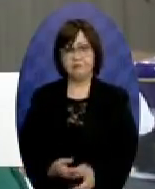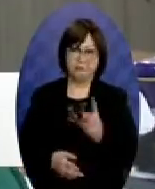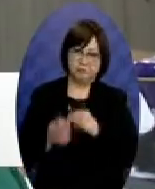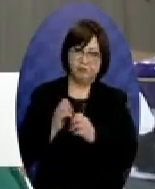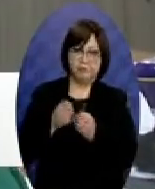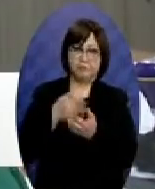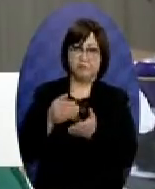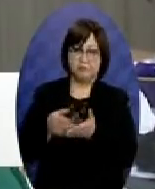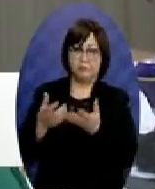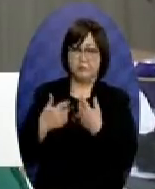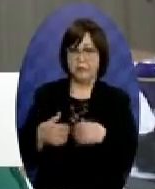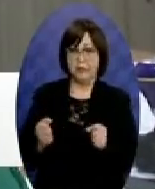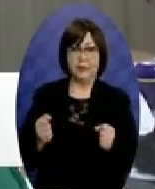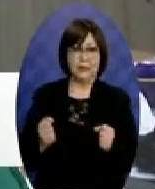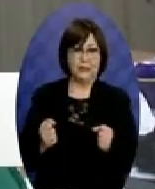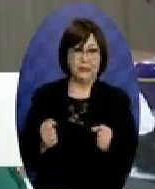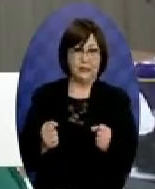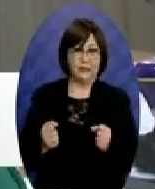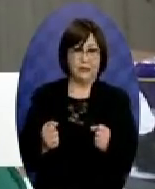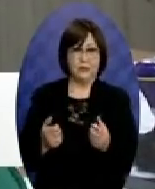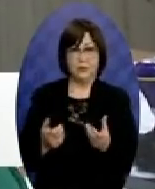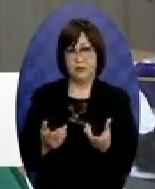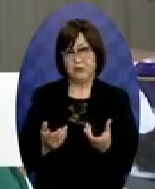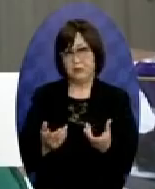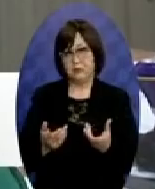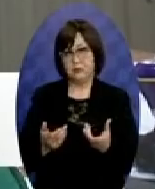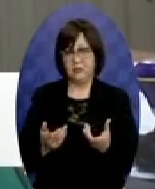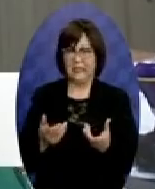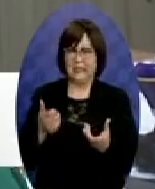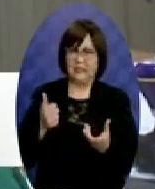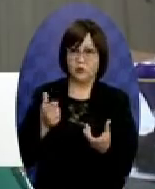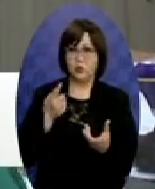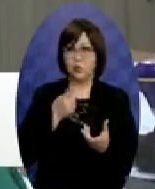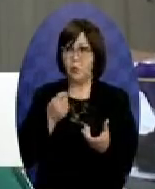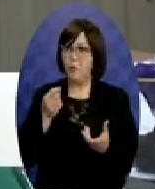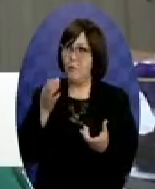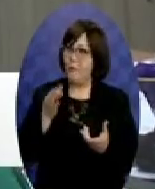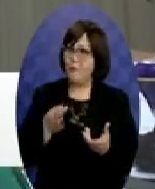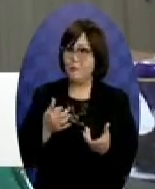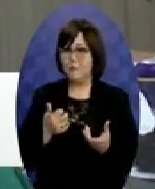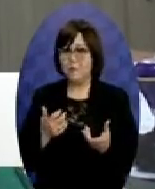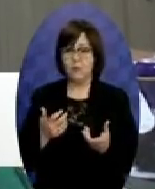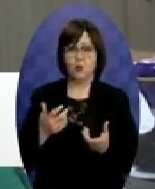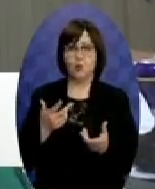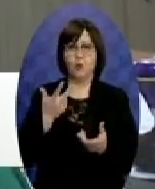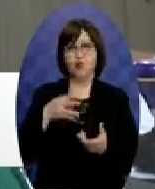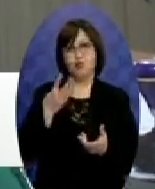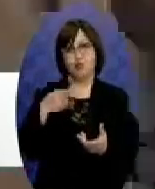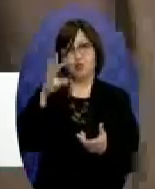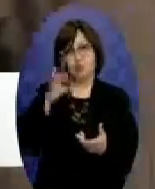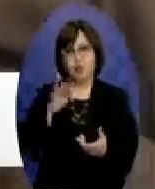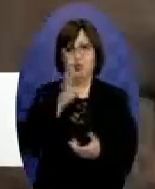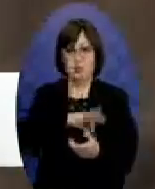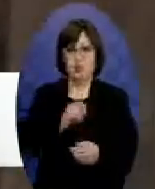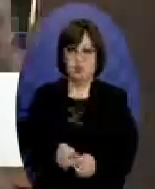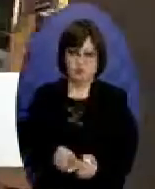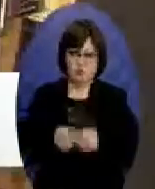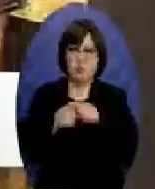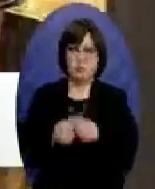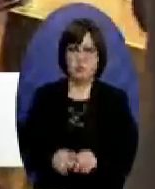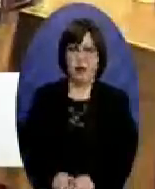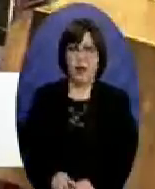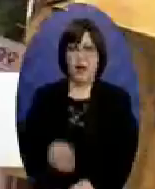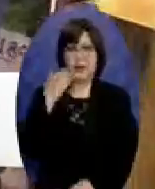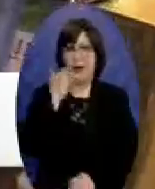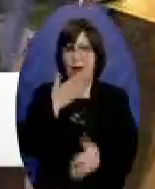сүртэй бол 100% өөрөлд борилтоос нэмэгдэж чадахгүй байгаа. А 30-40% бол нэмэгдэж явсан гэсэн ийм судалгаанд бол гарч ирж байгаа. Сар